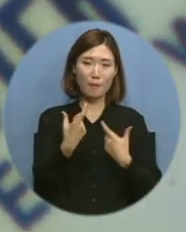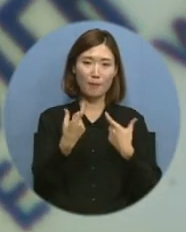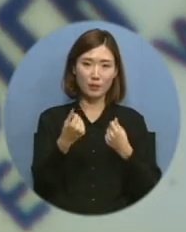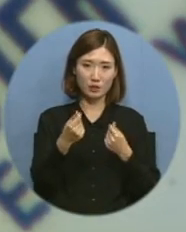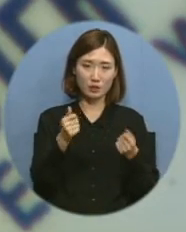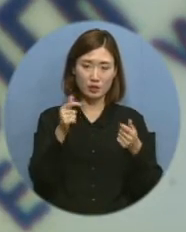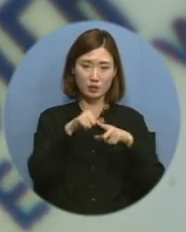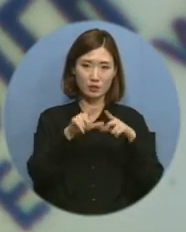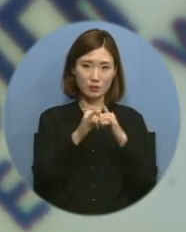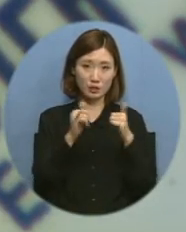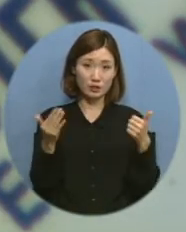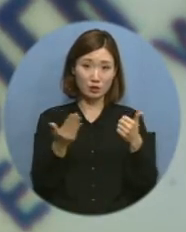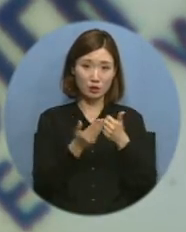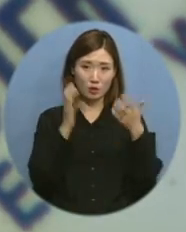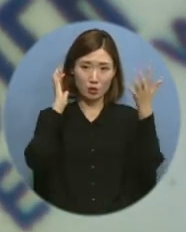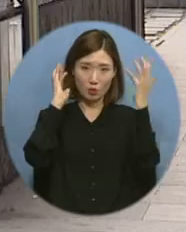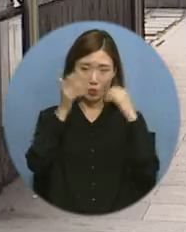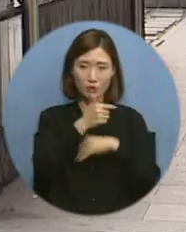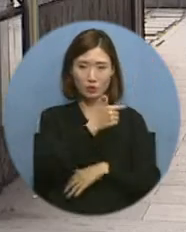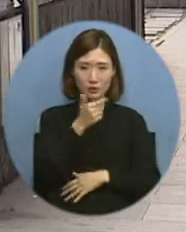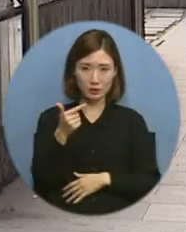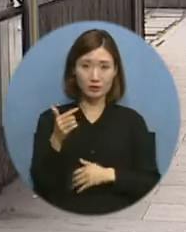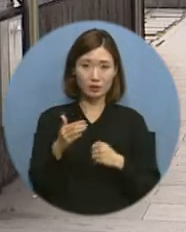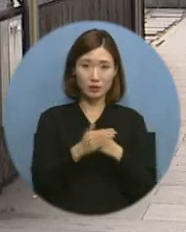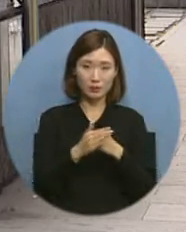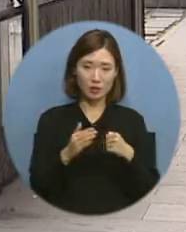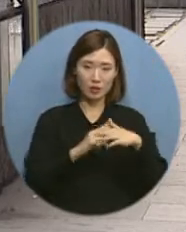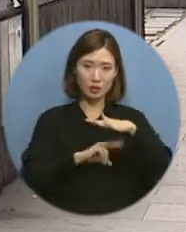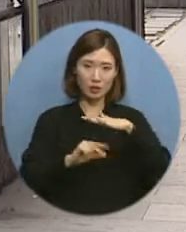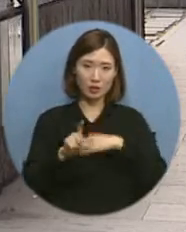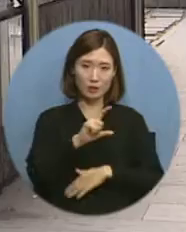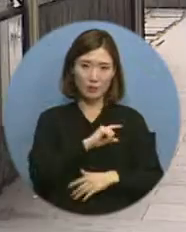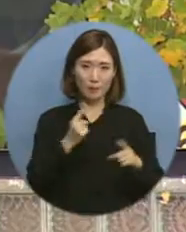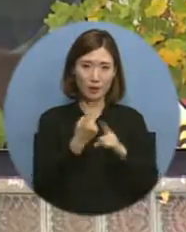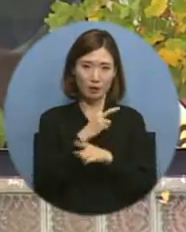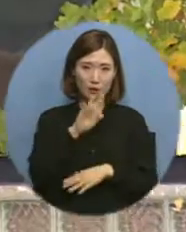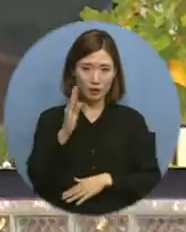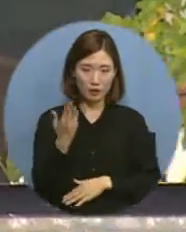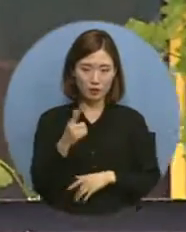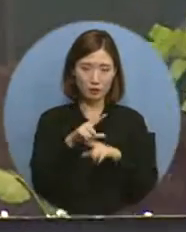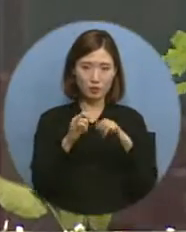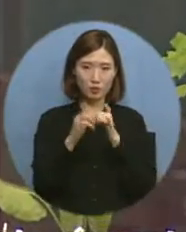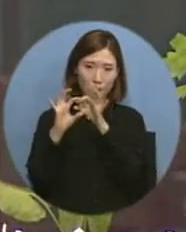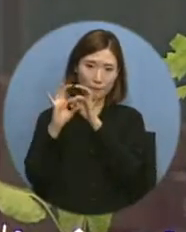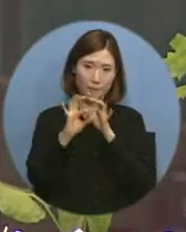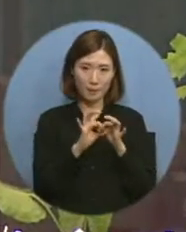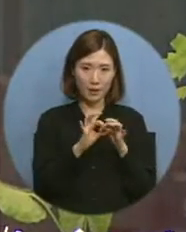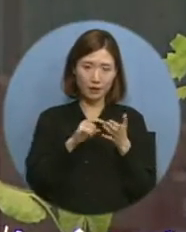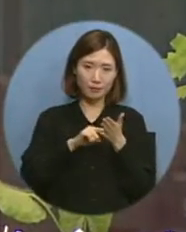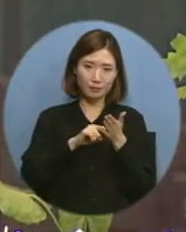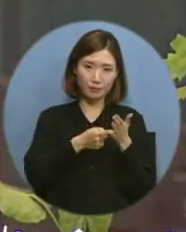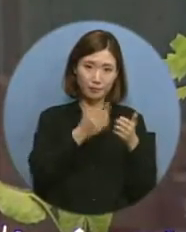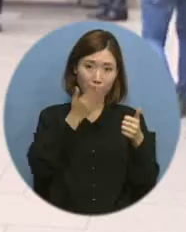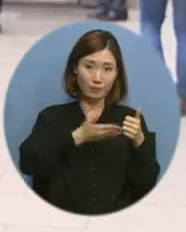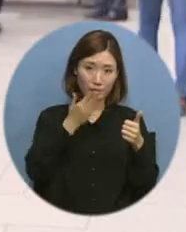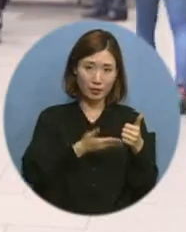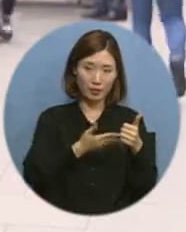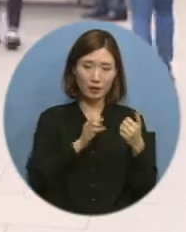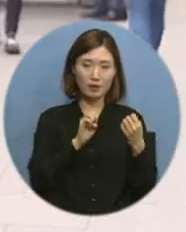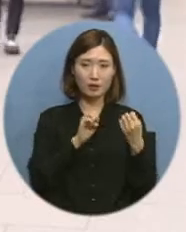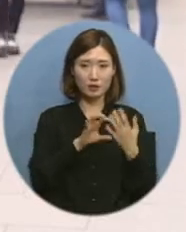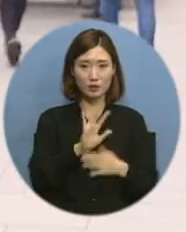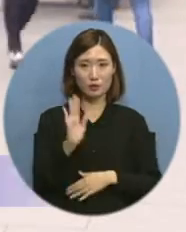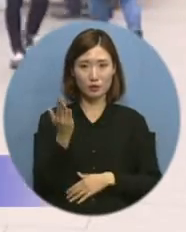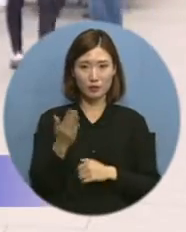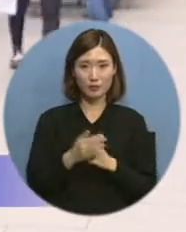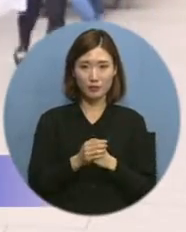혼돈을 준다는 게 가장 큰 이유. 역 이름을 바꿔야 한다는 주민들의 꾸준한 요구가 반영된 것입니다. 또